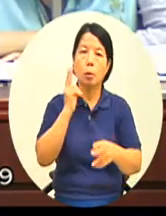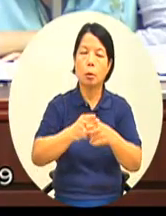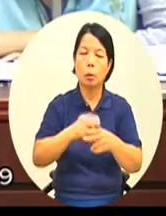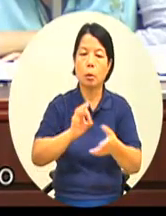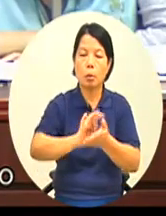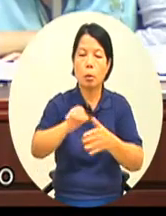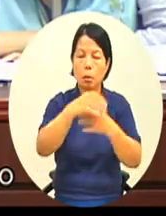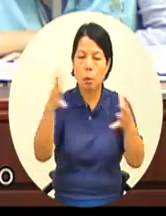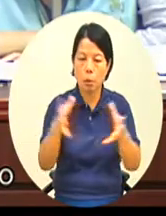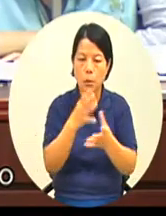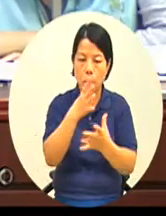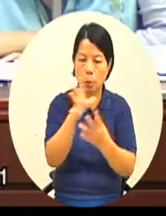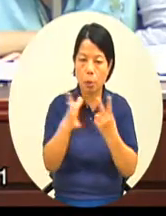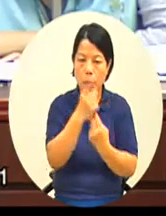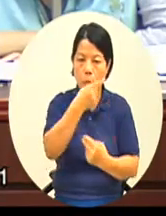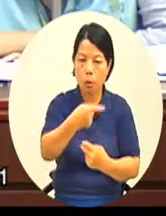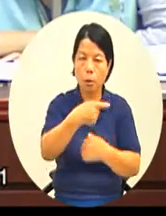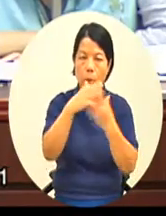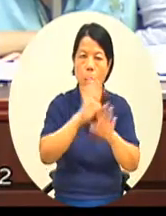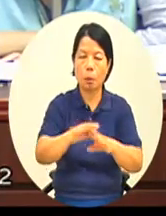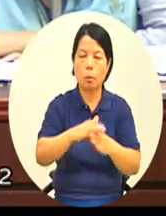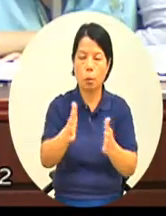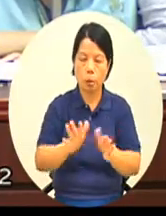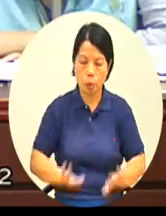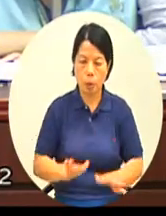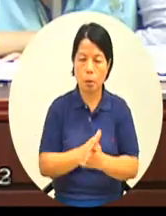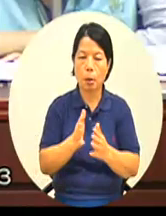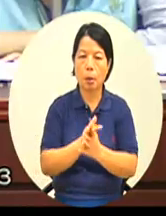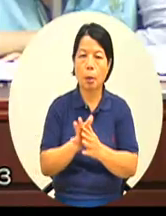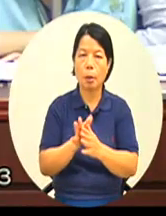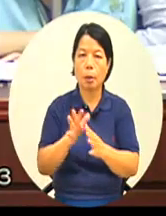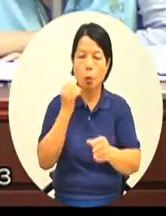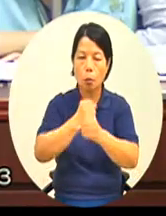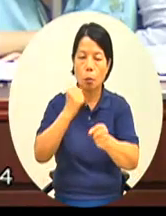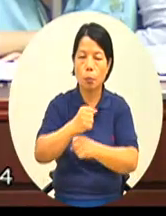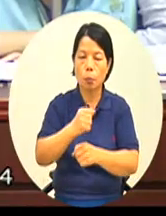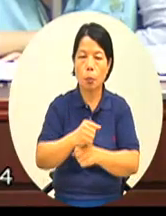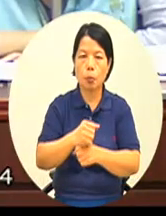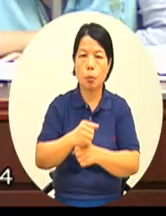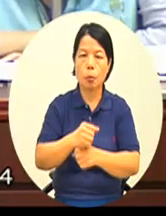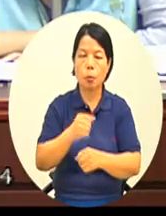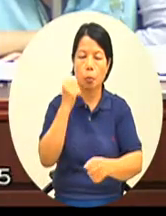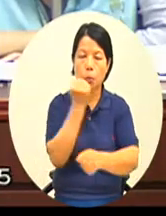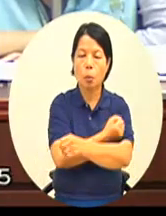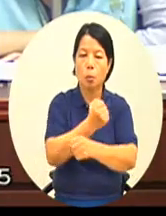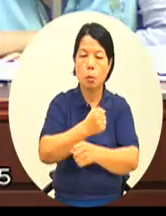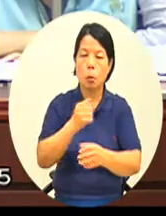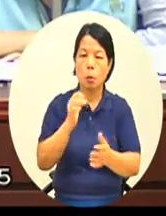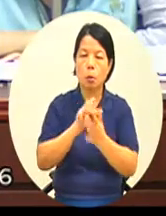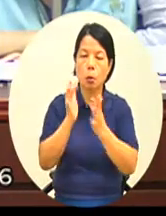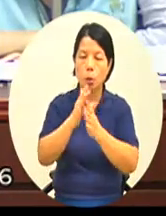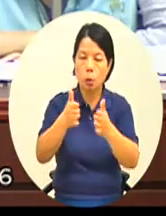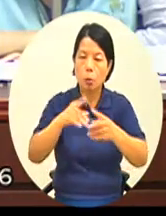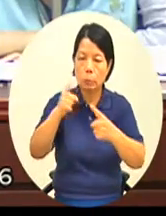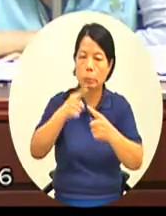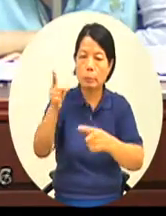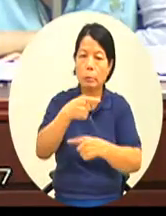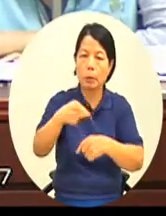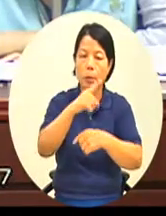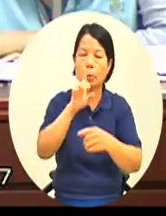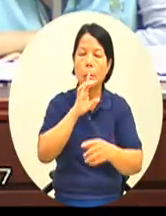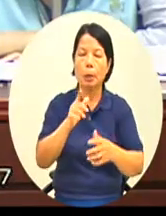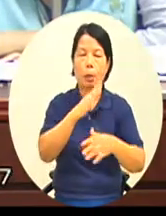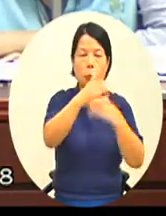目前的产业的特性做调查，市场劳动市场需要什么样的人才，配合学校那边